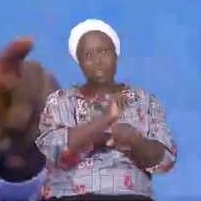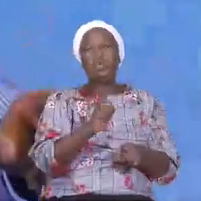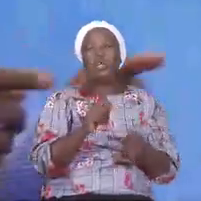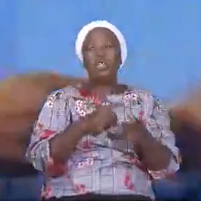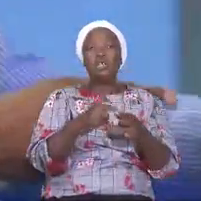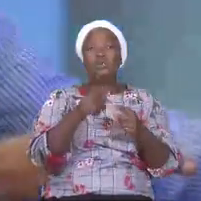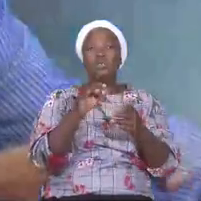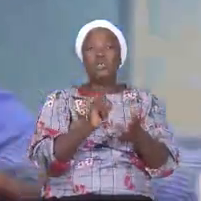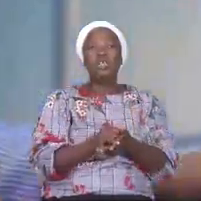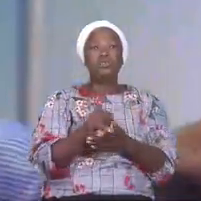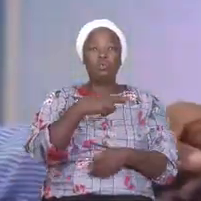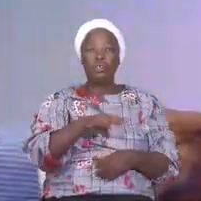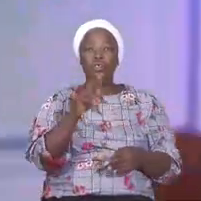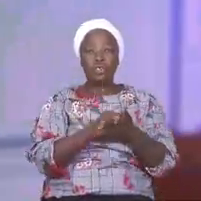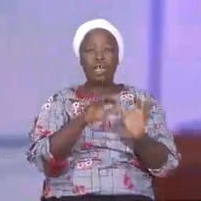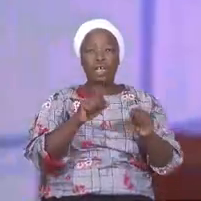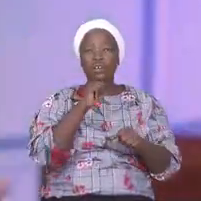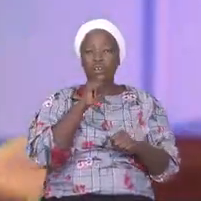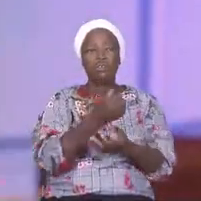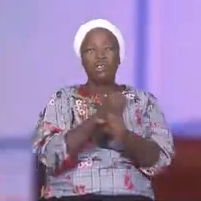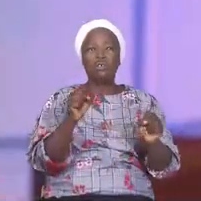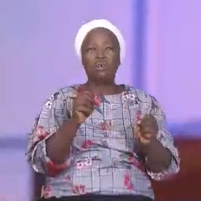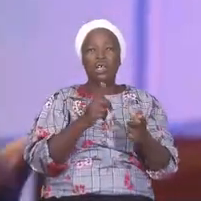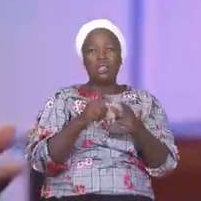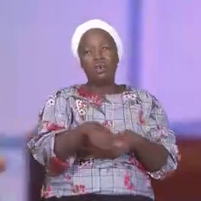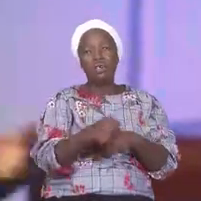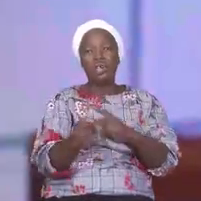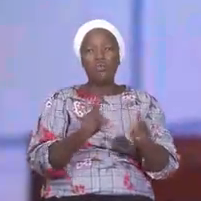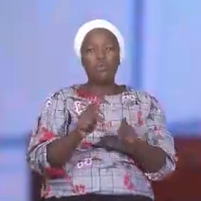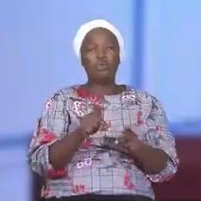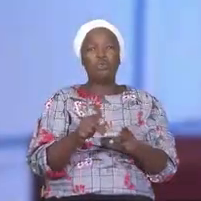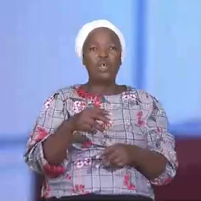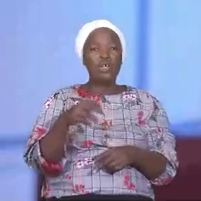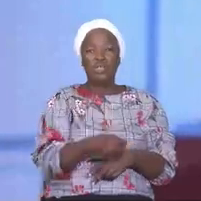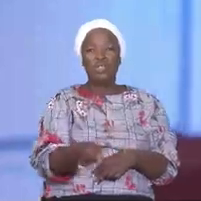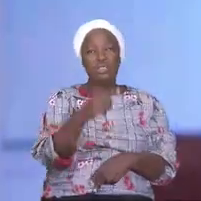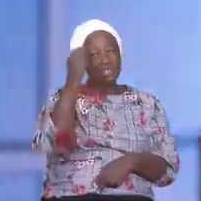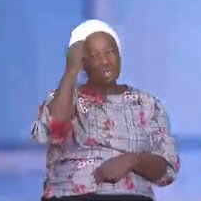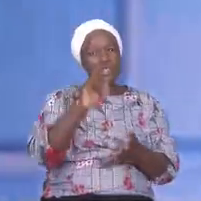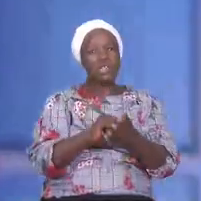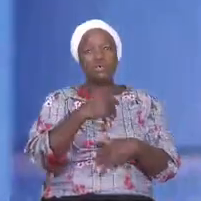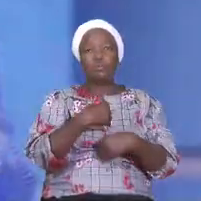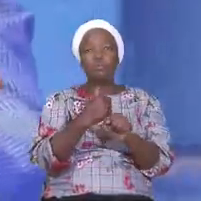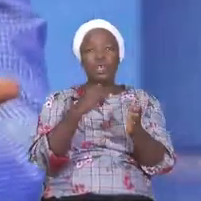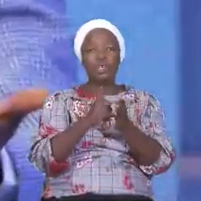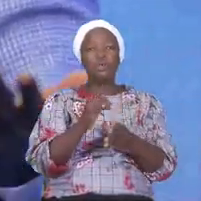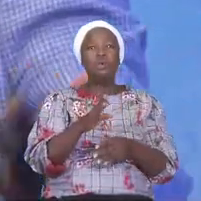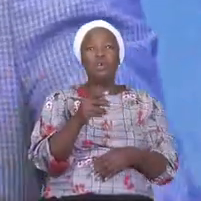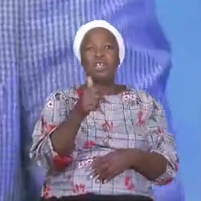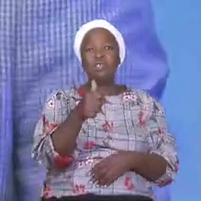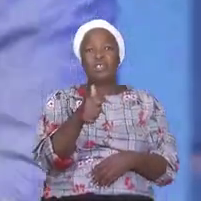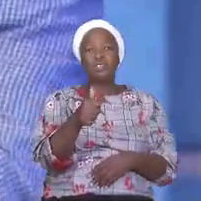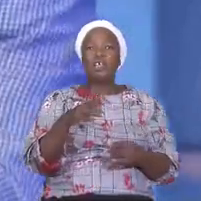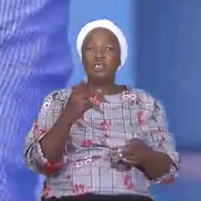folie. Et ils s'attachent à la tradition et à la religion qui ne peut sauver. Pour d'autres,